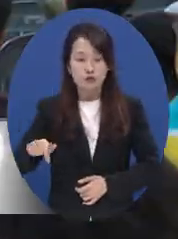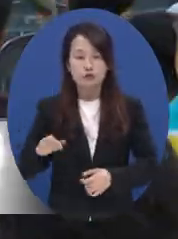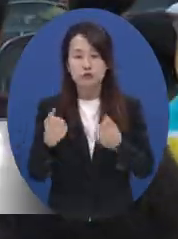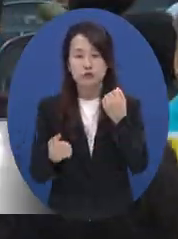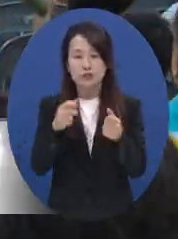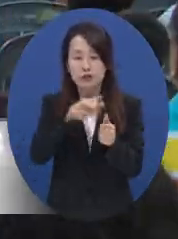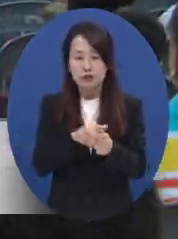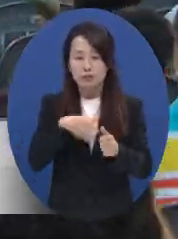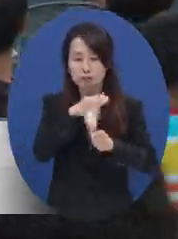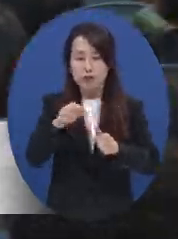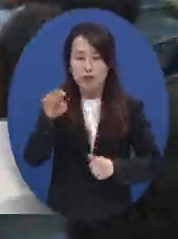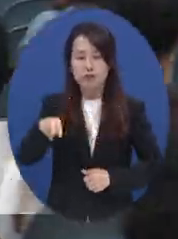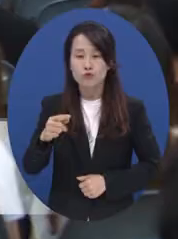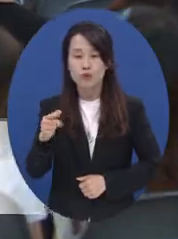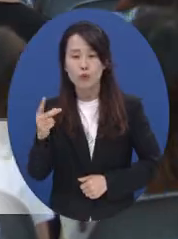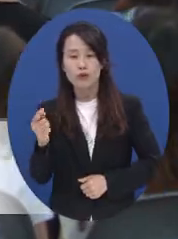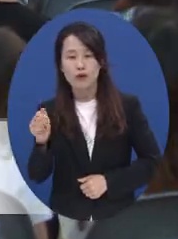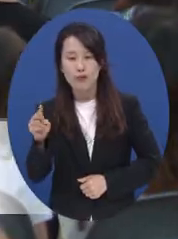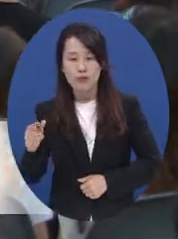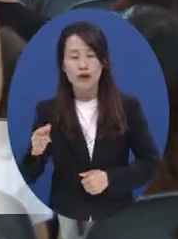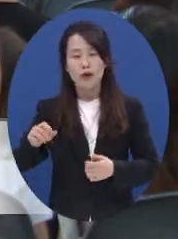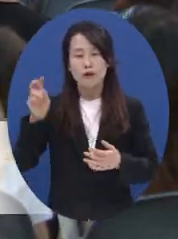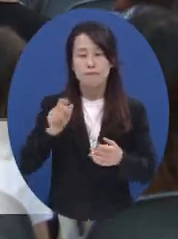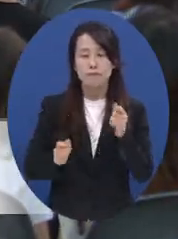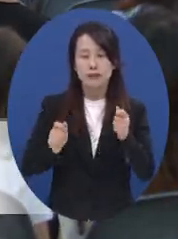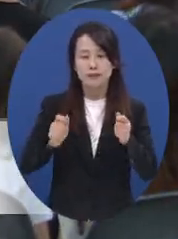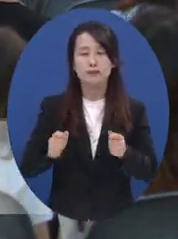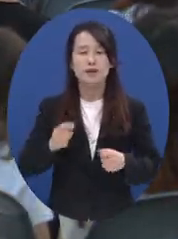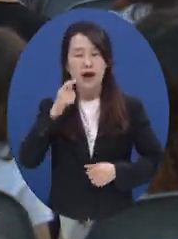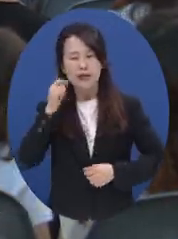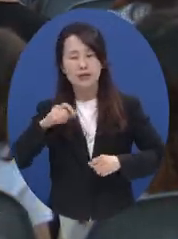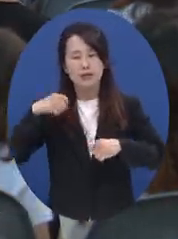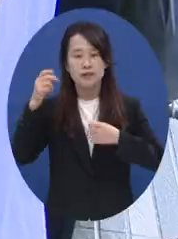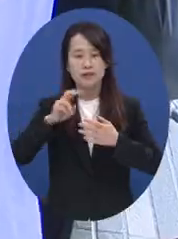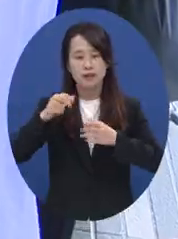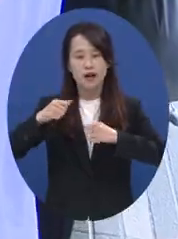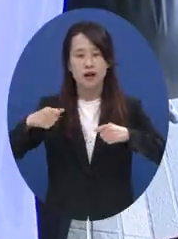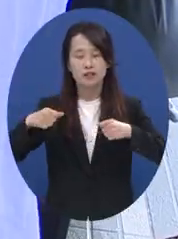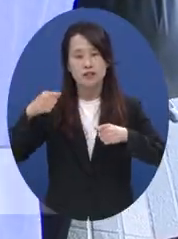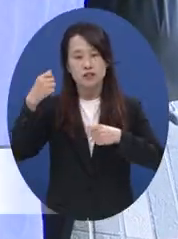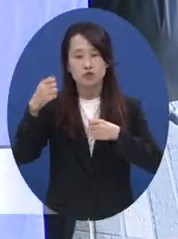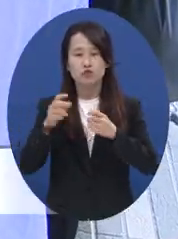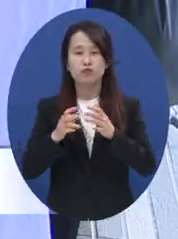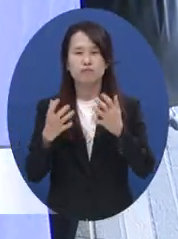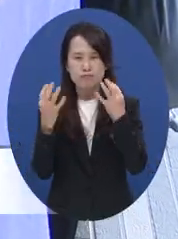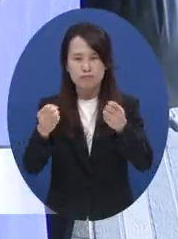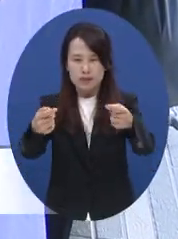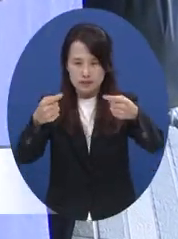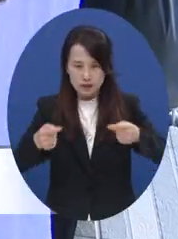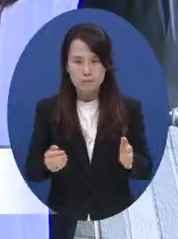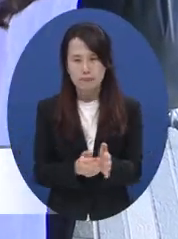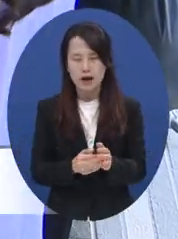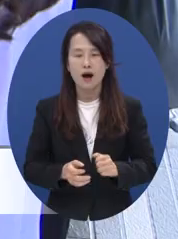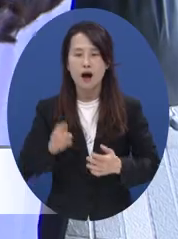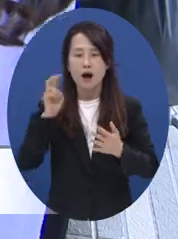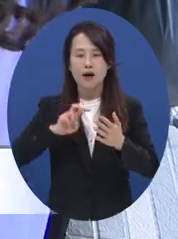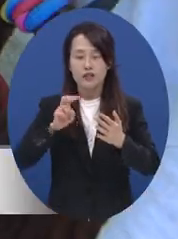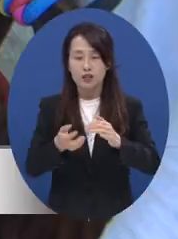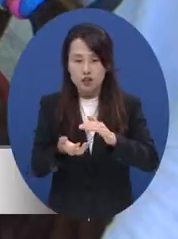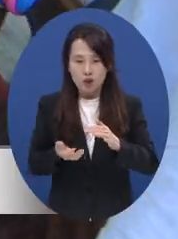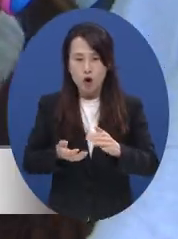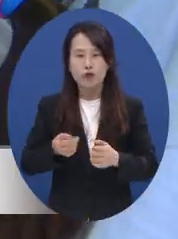풍경, 윤도현 밴드와 같이 인기 가수들이 총 출동했습니다. 이날 공연 전에는 통일 음식을